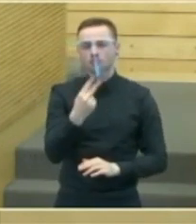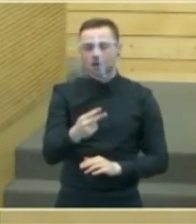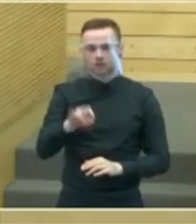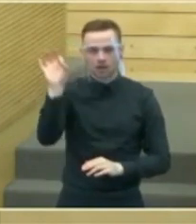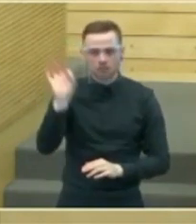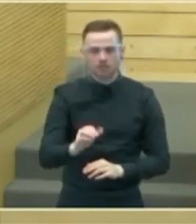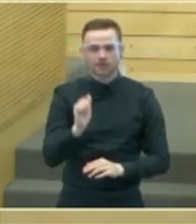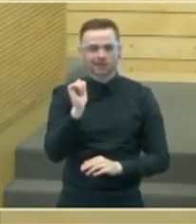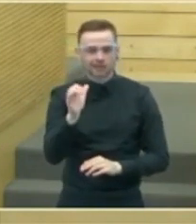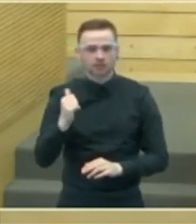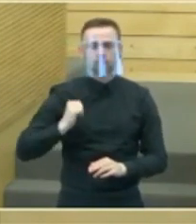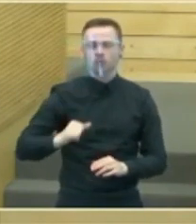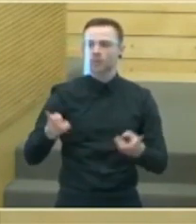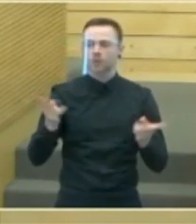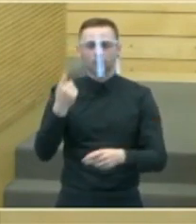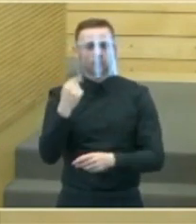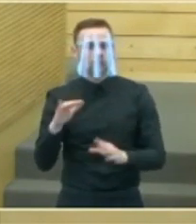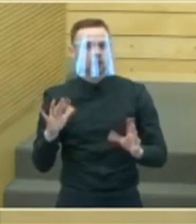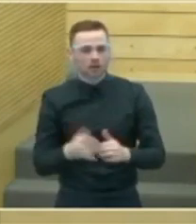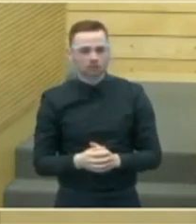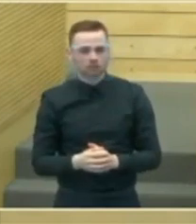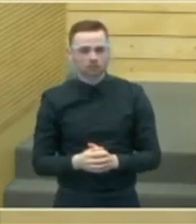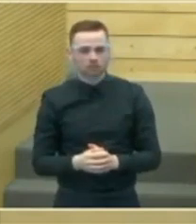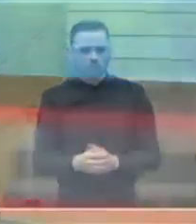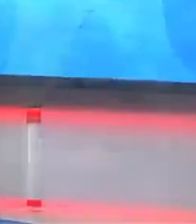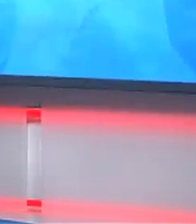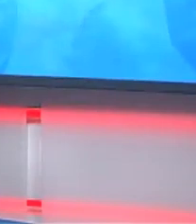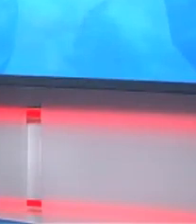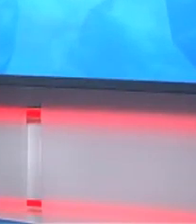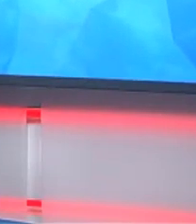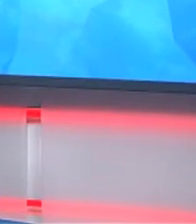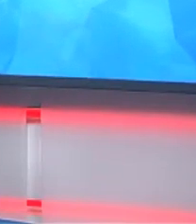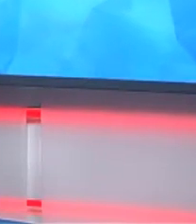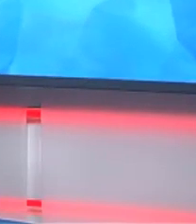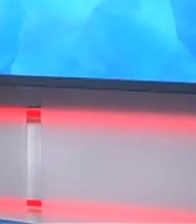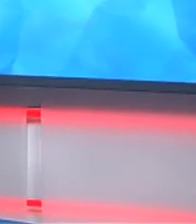poreikius ir geba į juos atsiliepti, nelaukdami nurodymų.